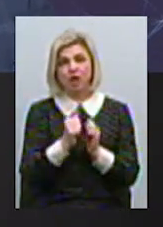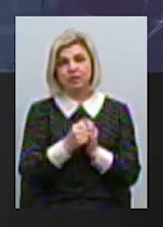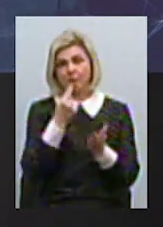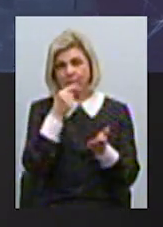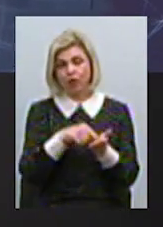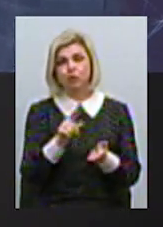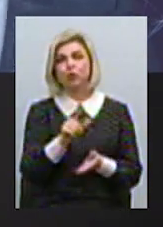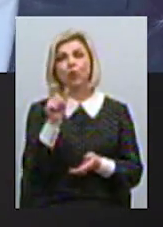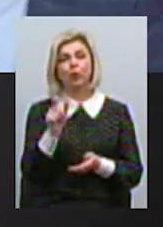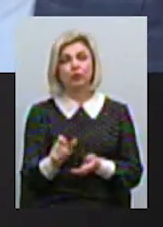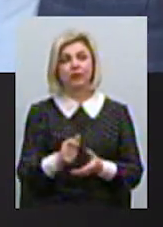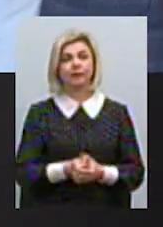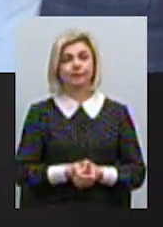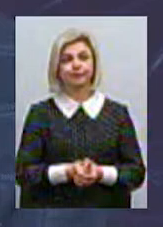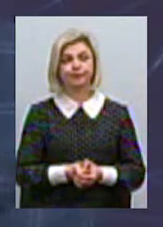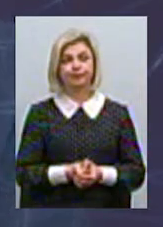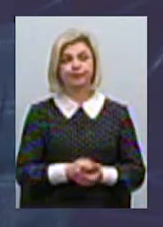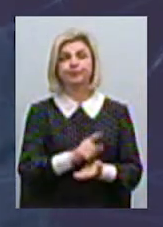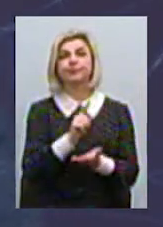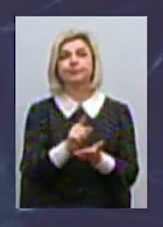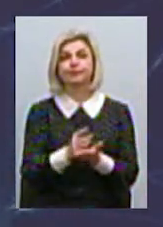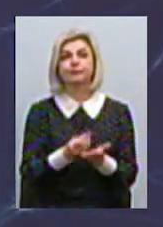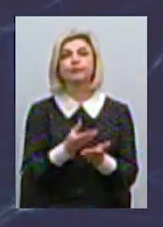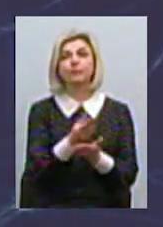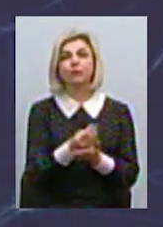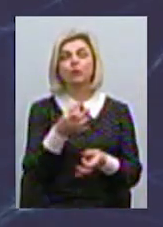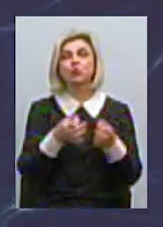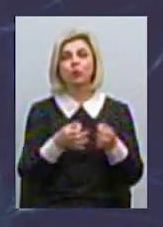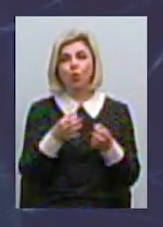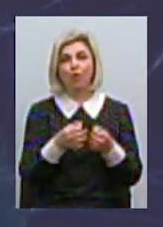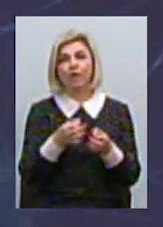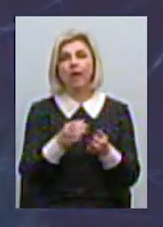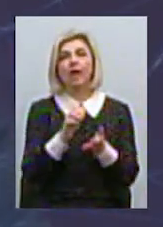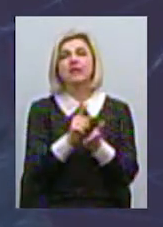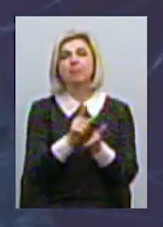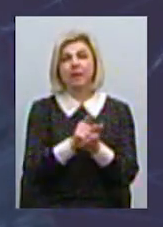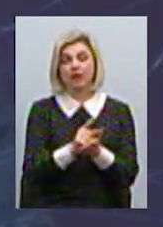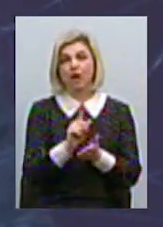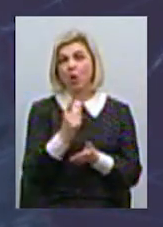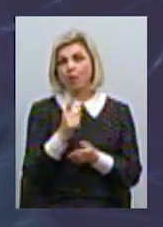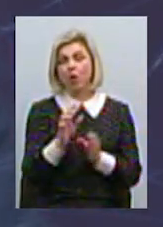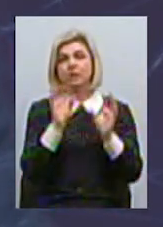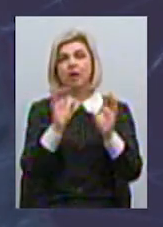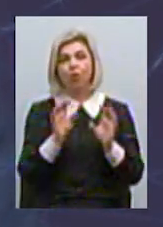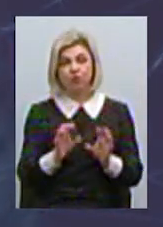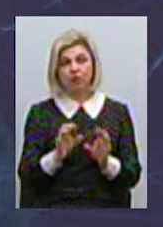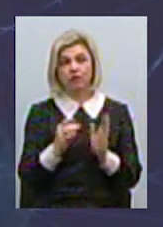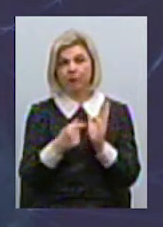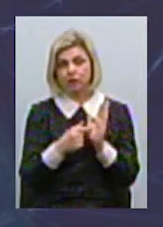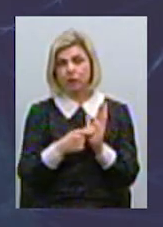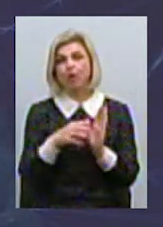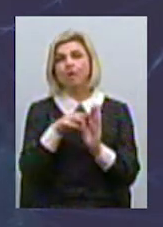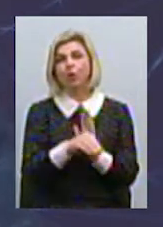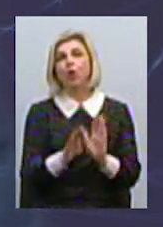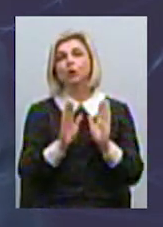що людина зобов'язана сплатити судовий збір. Тому що судове процесуальне законодавство воно передбачає